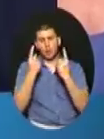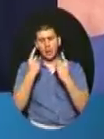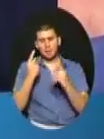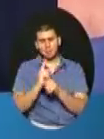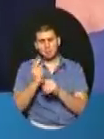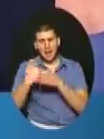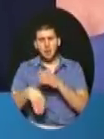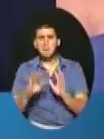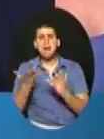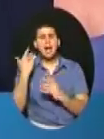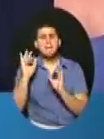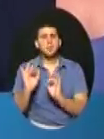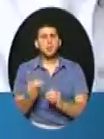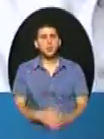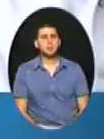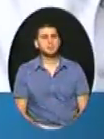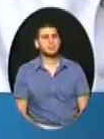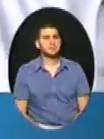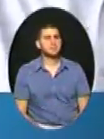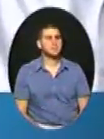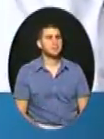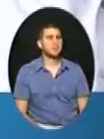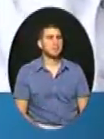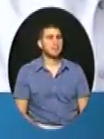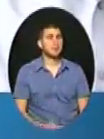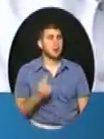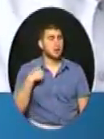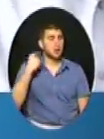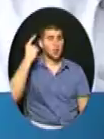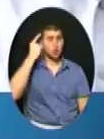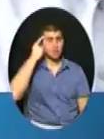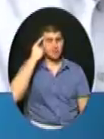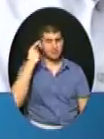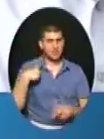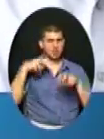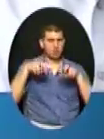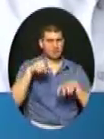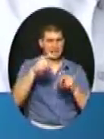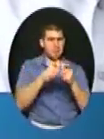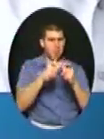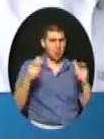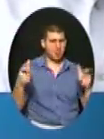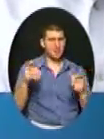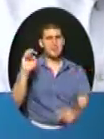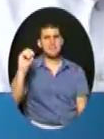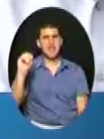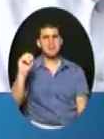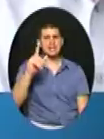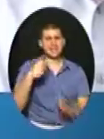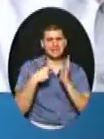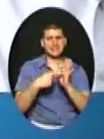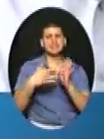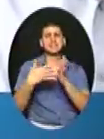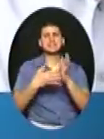ברגע האחרון מה היה שם אה נדמה לי שישבתי אצלכם ומנחם לזר הציג